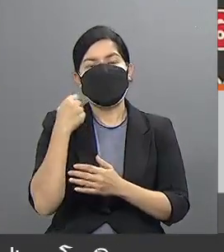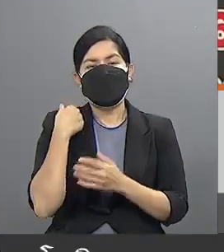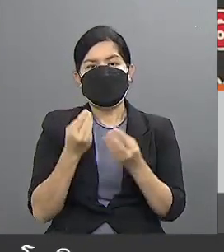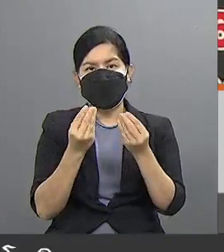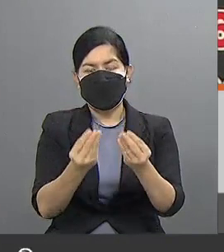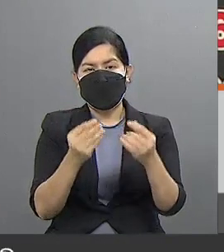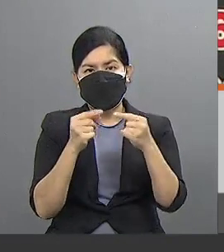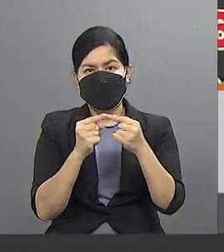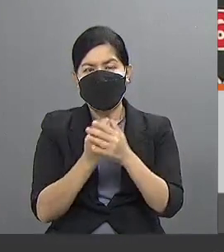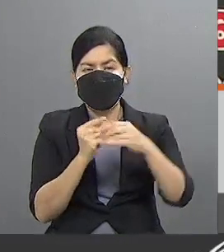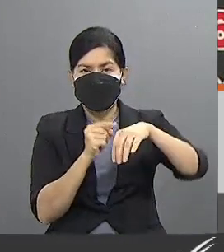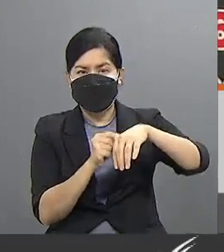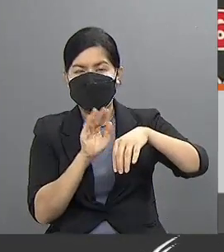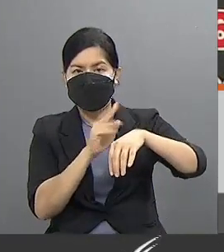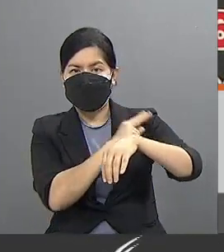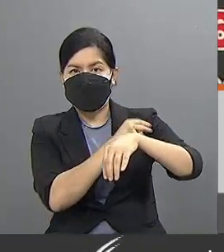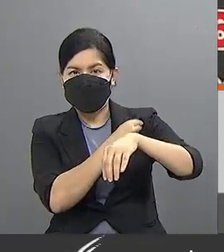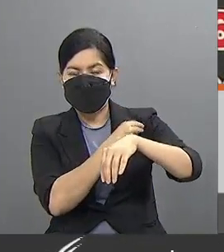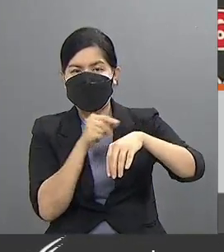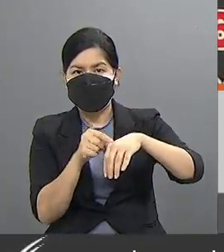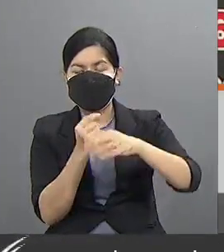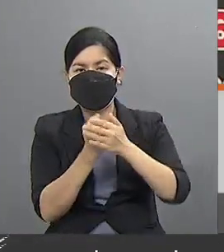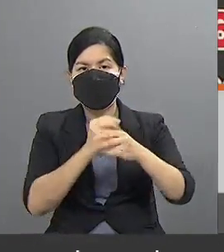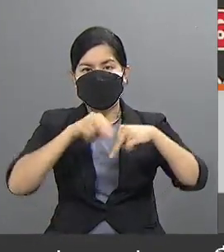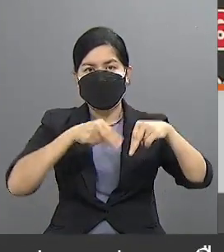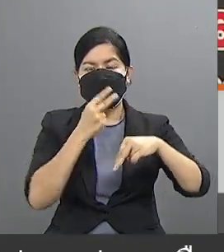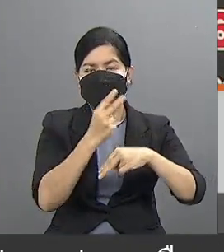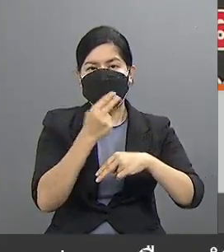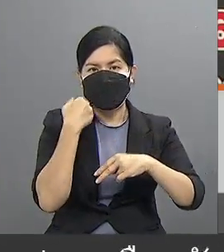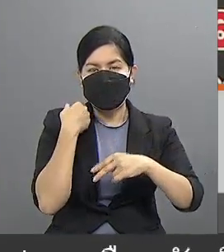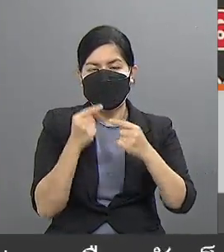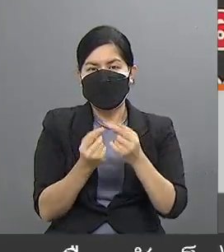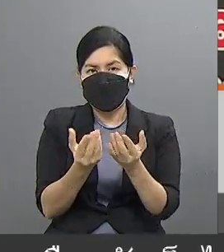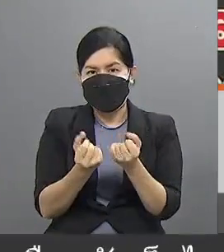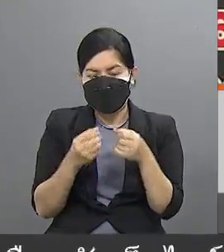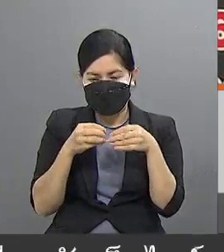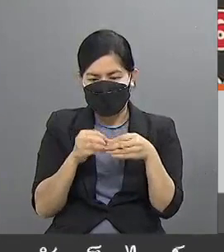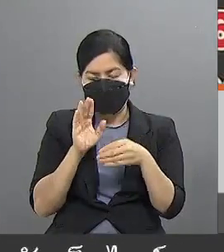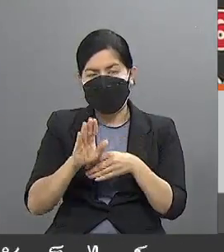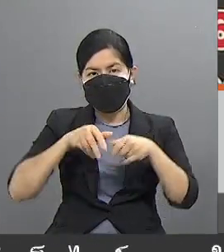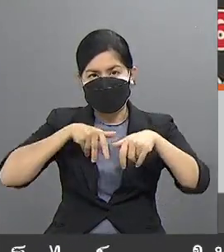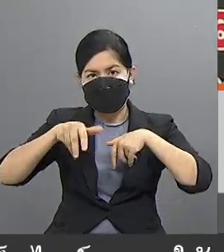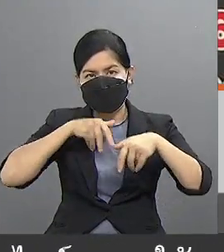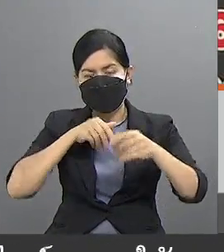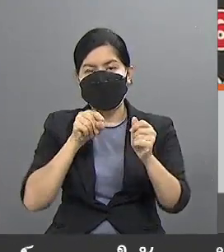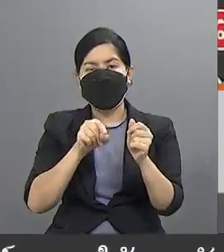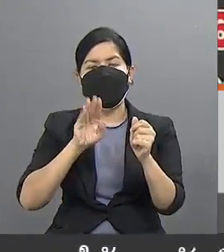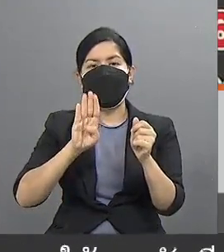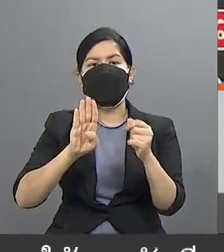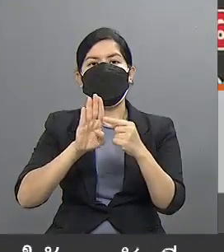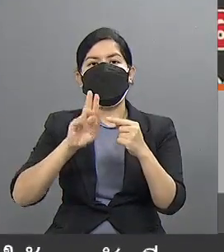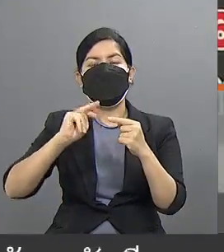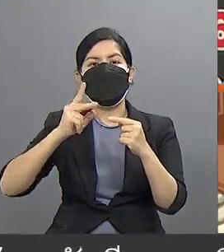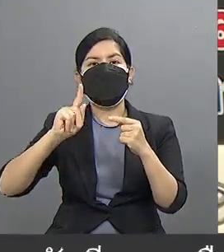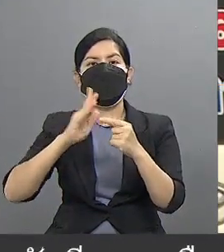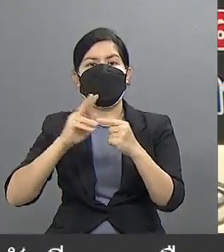าตรวจเชื้อนะครับให้พี่น้องประชาชนทั้งอำเภอบางขันนะครับก็ถือว่าหน่ว